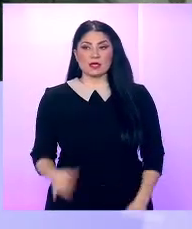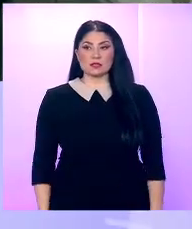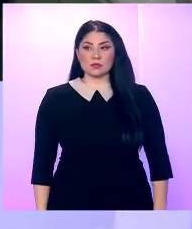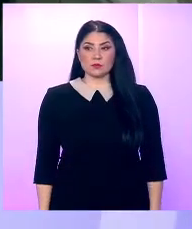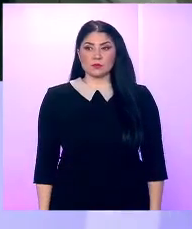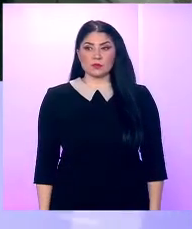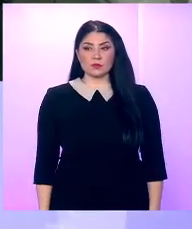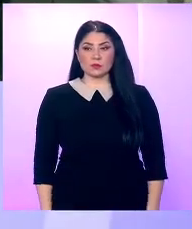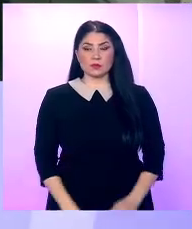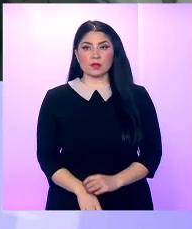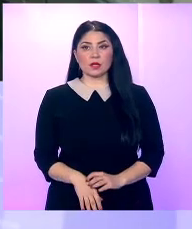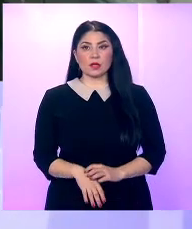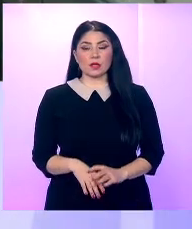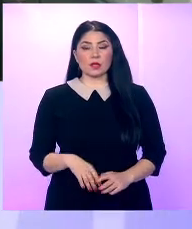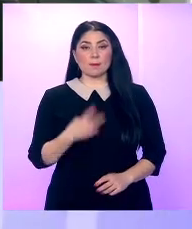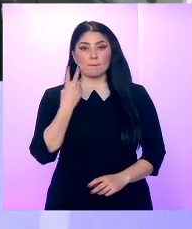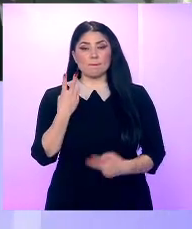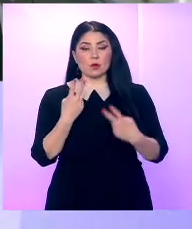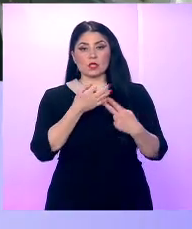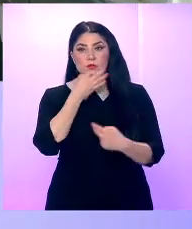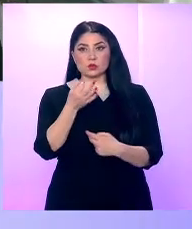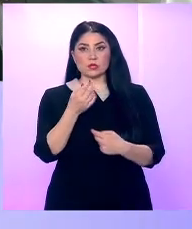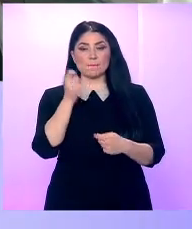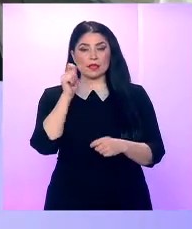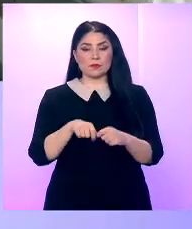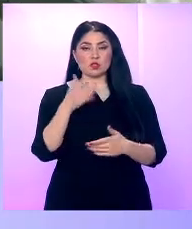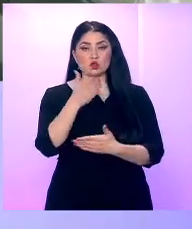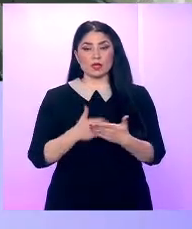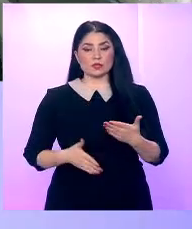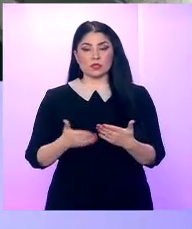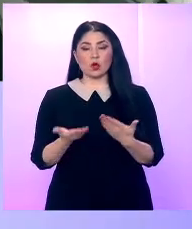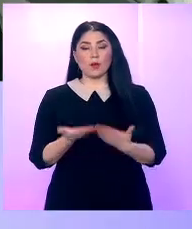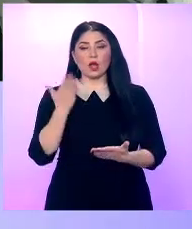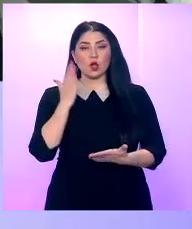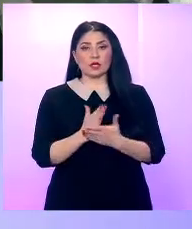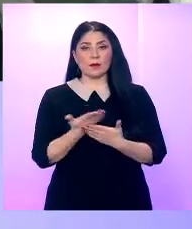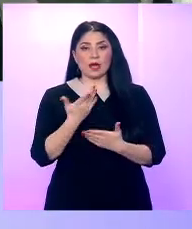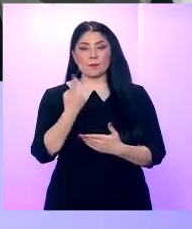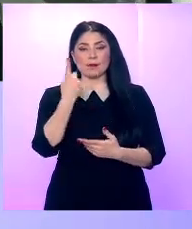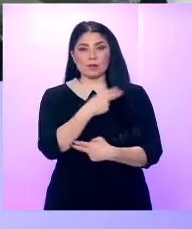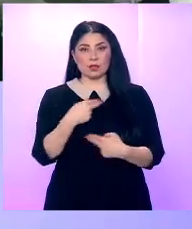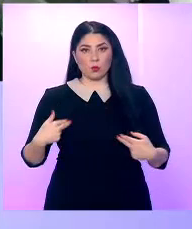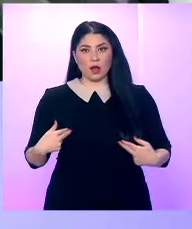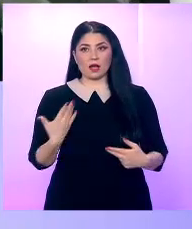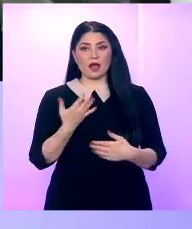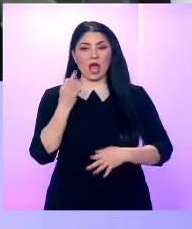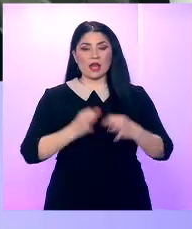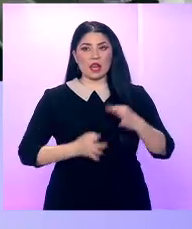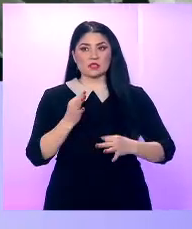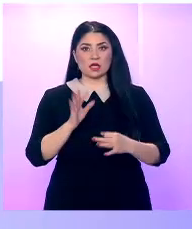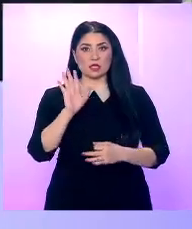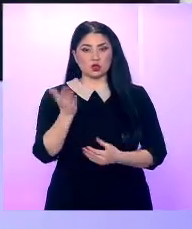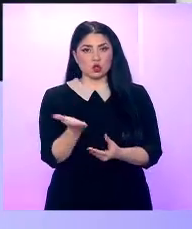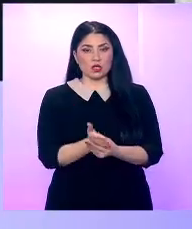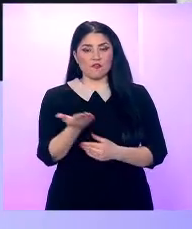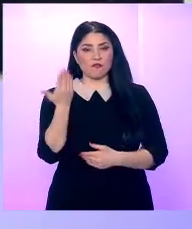interese. De menționat și că pedeapsa este înjumătățită față de hotărârea luată de prima instanță care a analizat